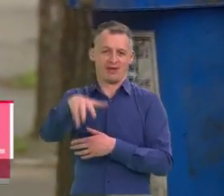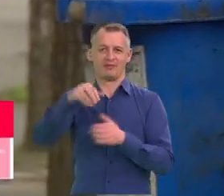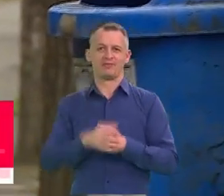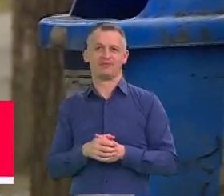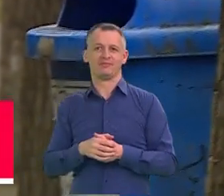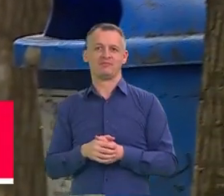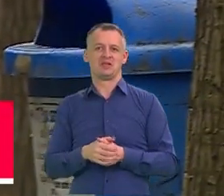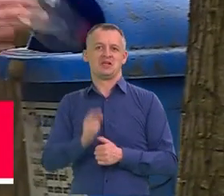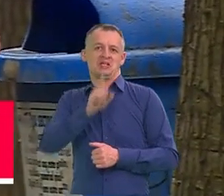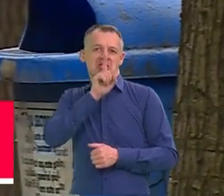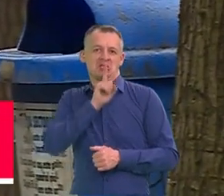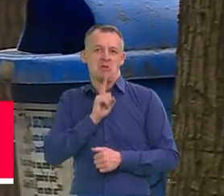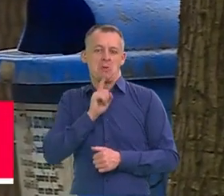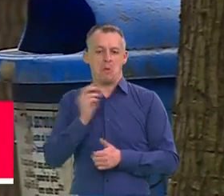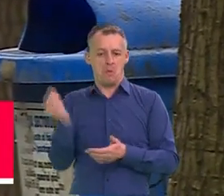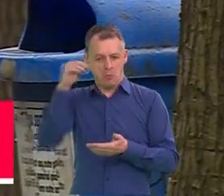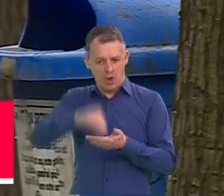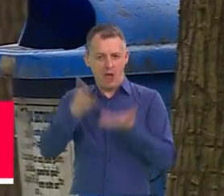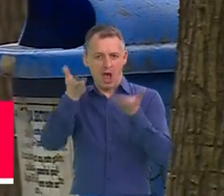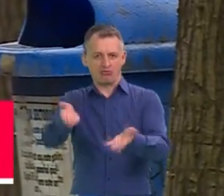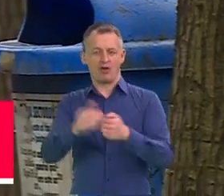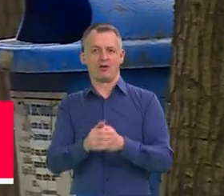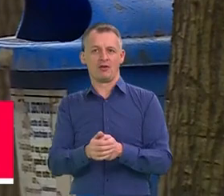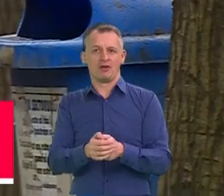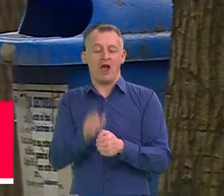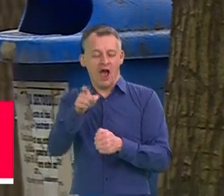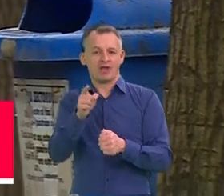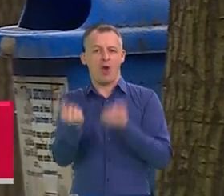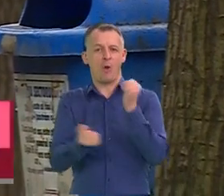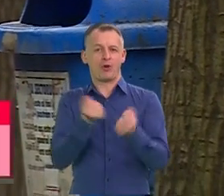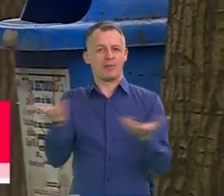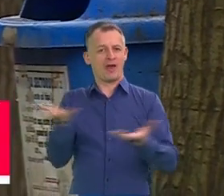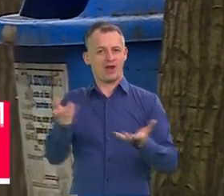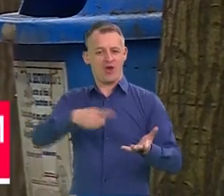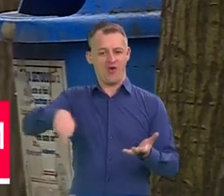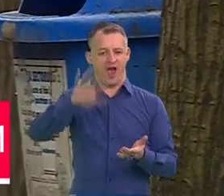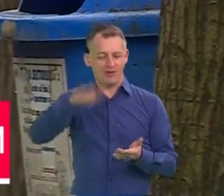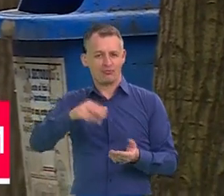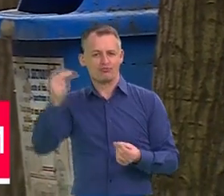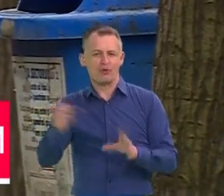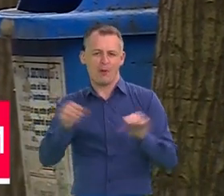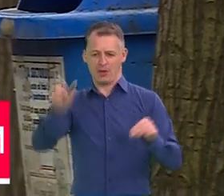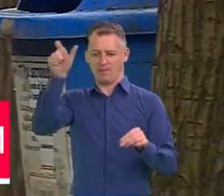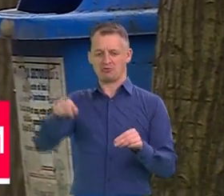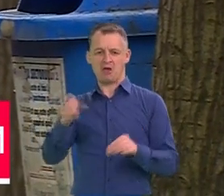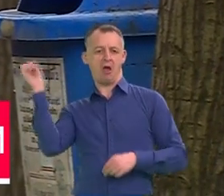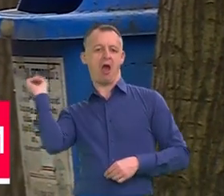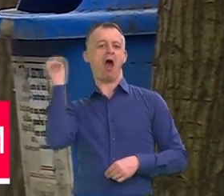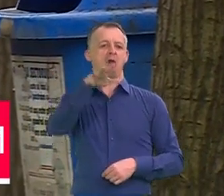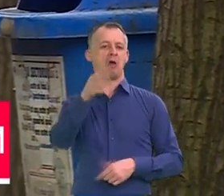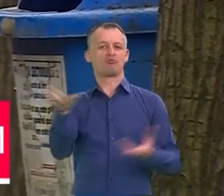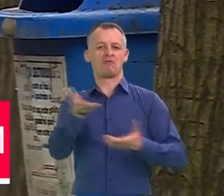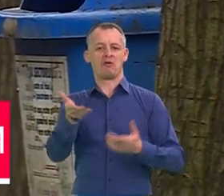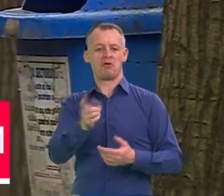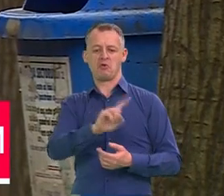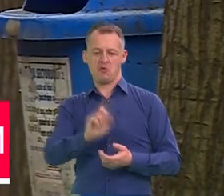Și ar fi atât de simplu să facem așa. Cam ăsta e comportamentul pe care îl avem cei mai mulți dintre noi. Aruncăm ceva, nu